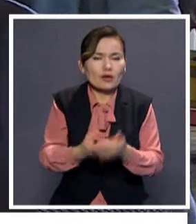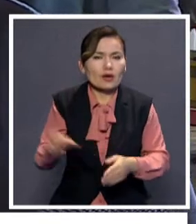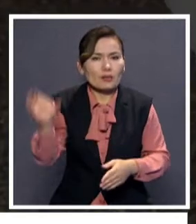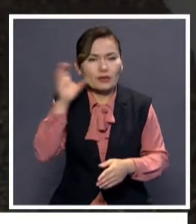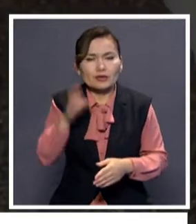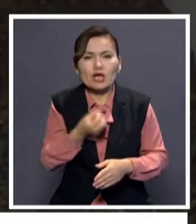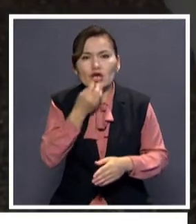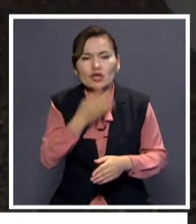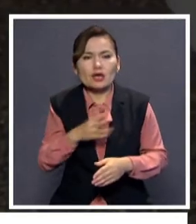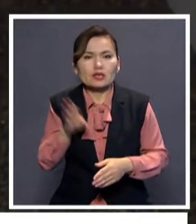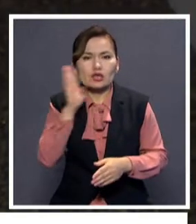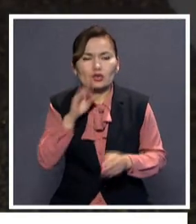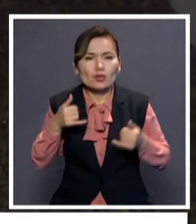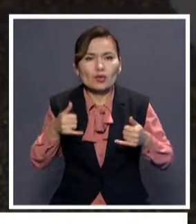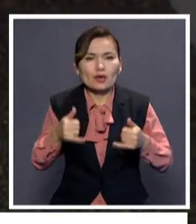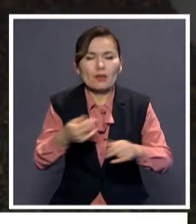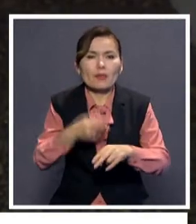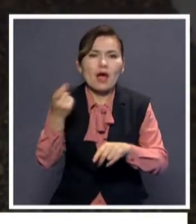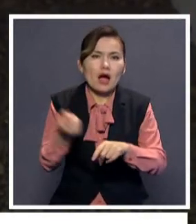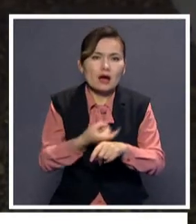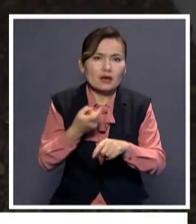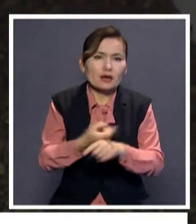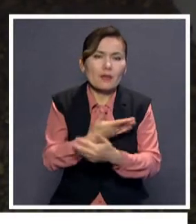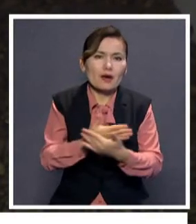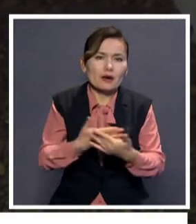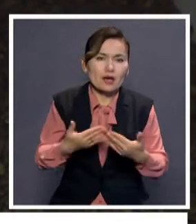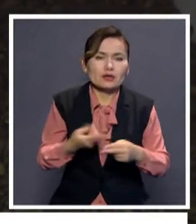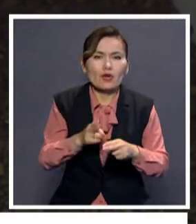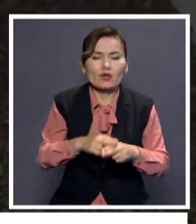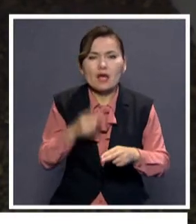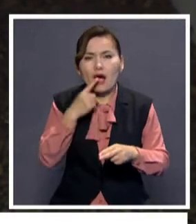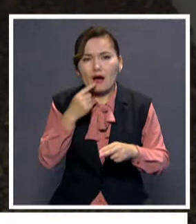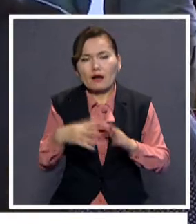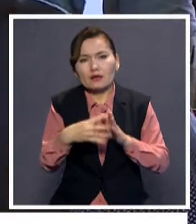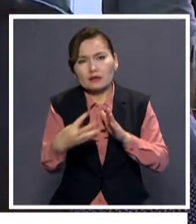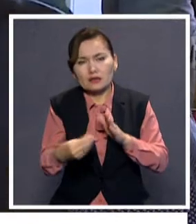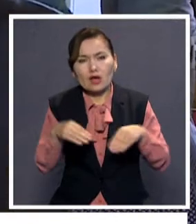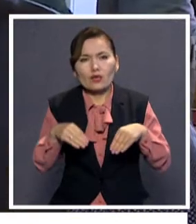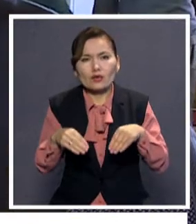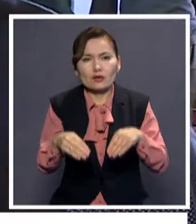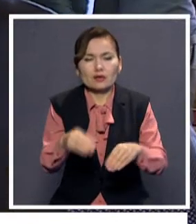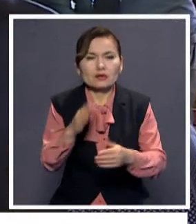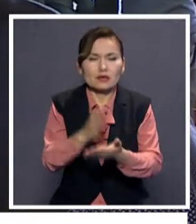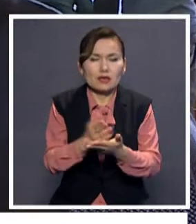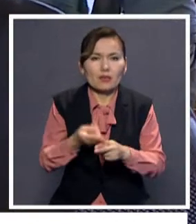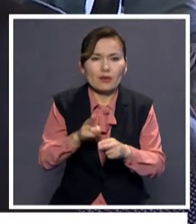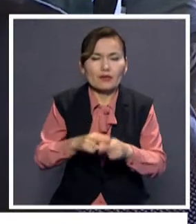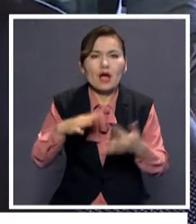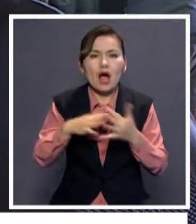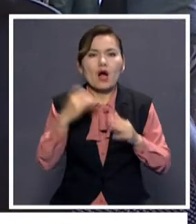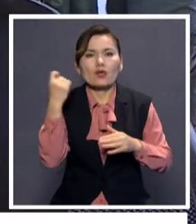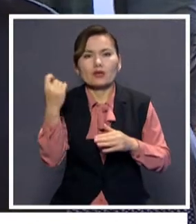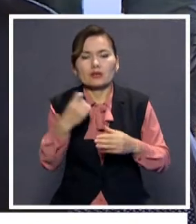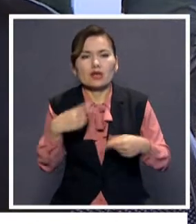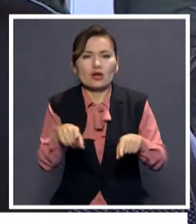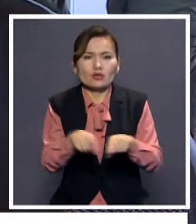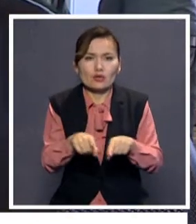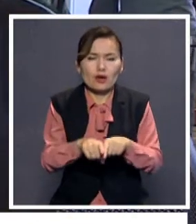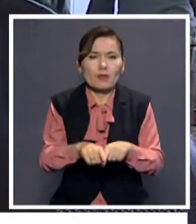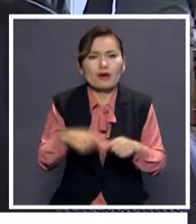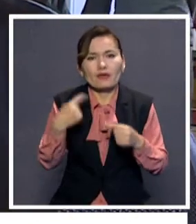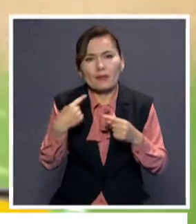Біз бидай, майлы дақылдар, картоп, сәбіз, қызылша өсіреміз. Алайда олардың шығымдылығы ауыл шаруашылығы дамыған елдермен салыстырғанда өкінішке орай